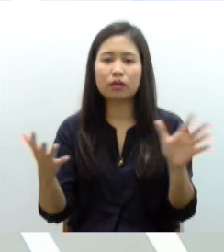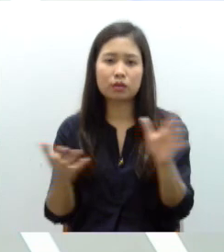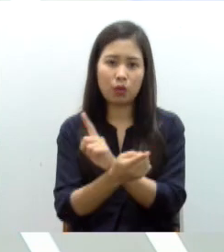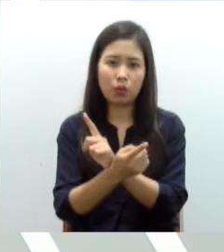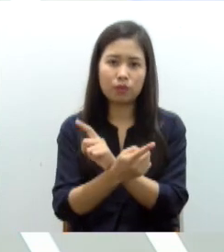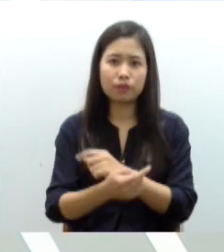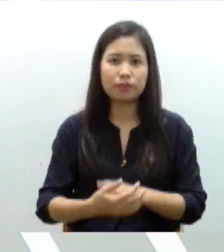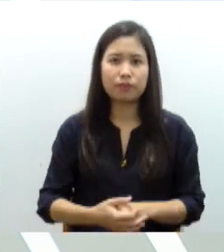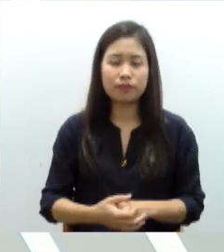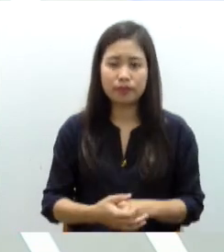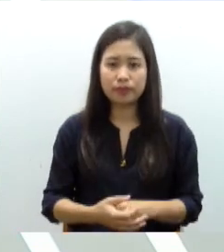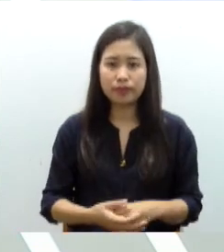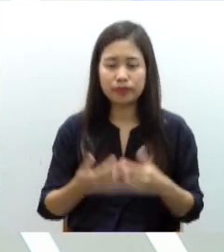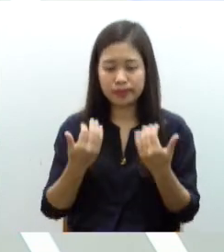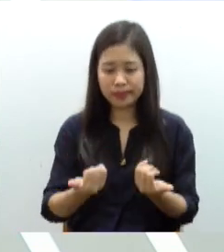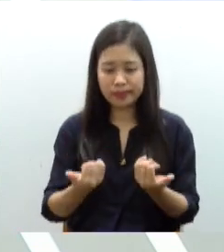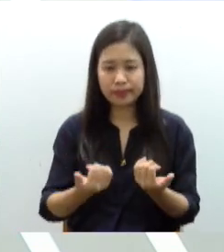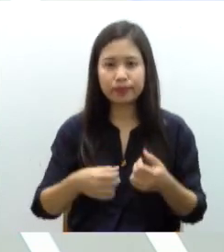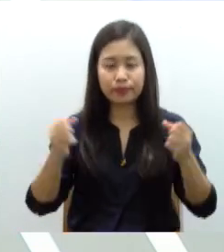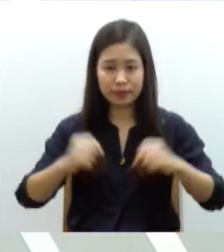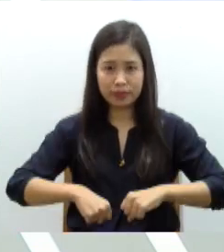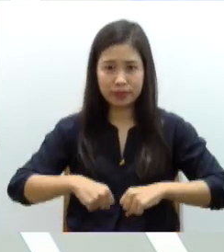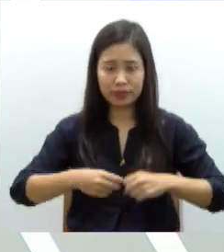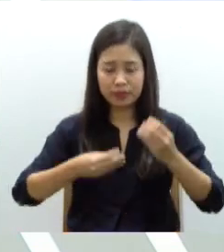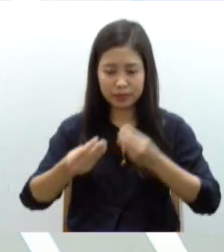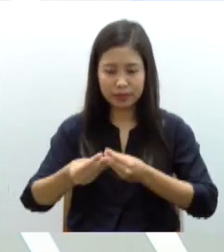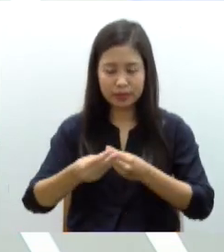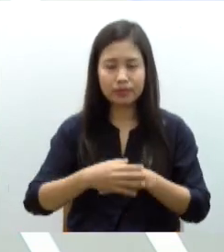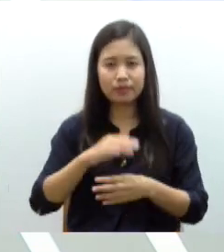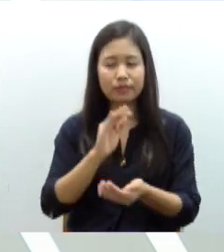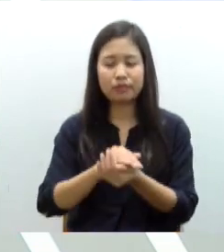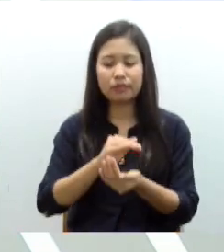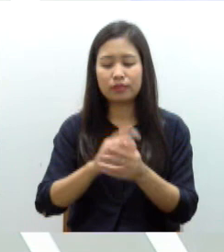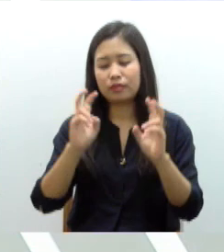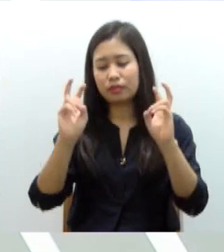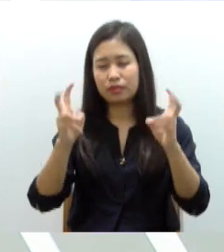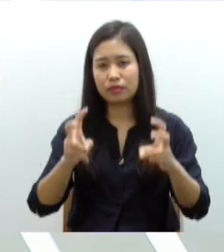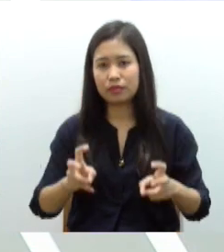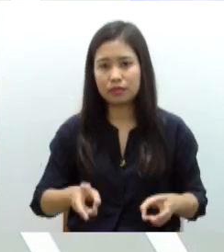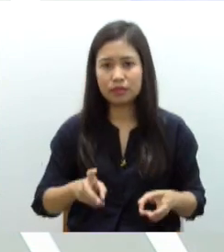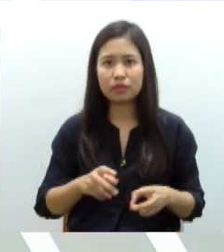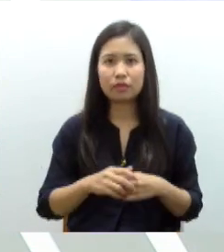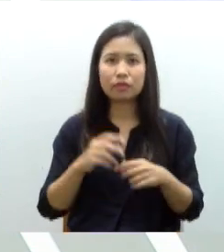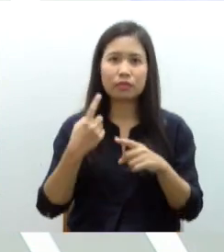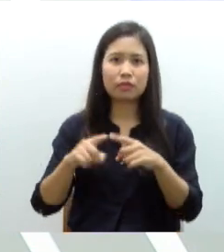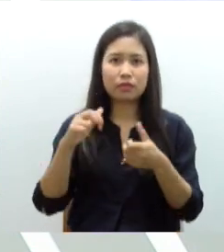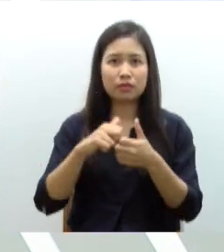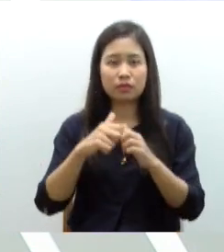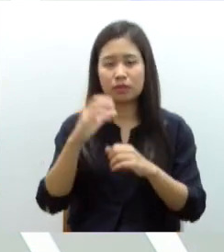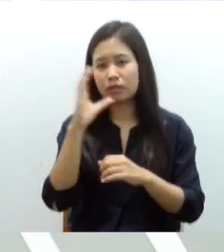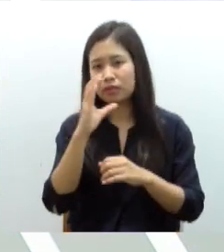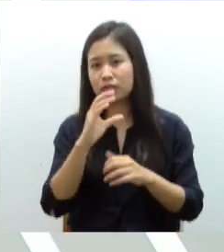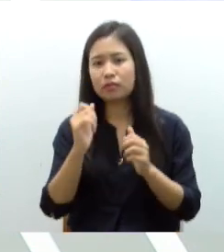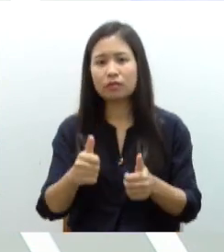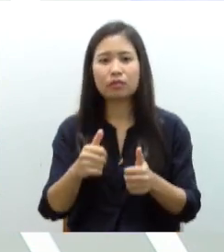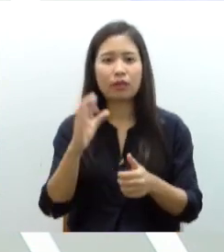สู่ประเทศที่มันปลอดจากการทุจริตนะครับเป็นประเทศที่ก้าวข้ามปัญหาการทุจริตนะครับก็ถ้าเป็น